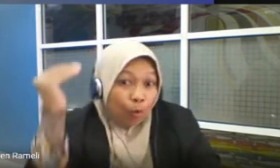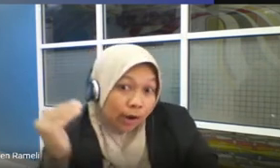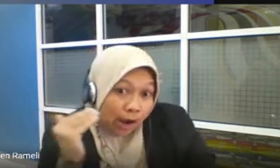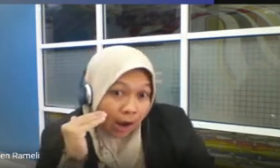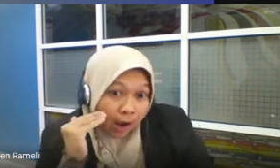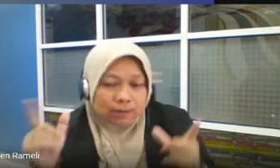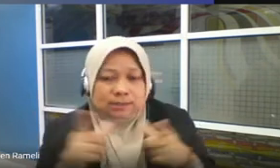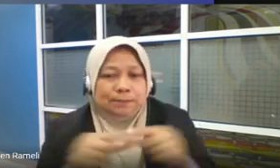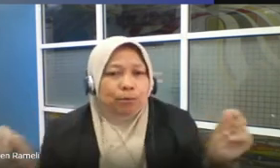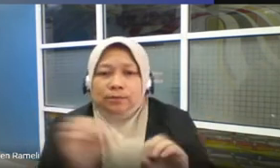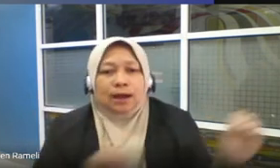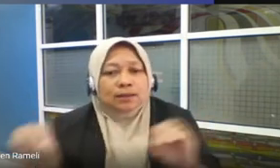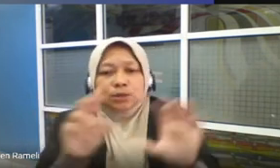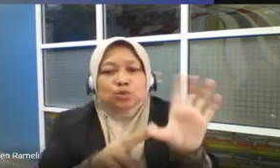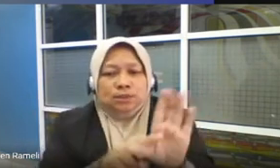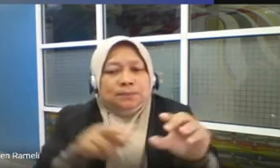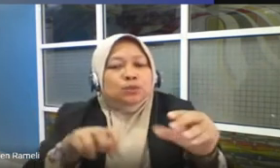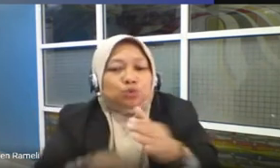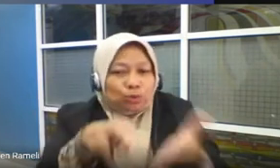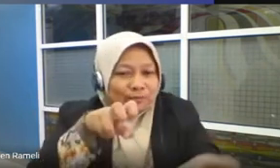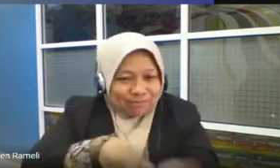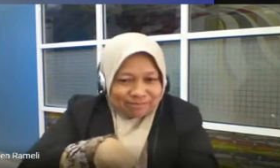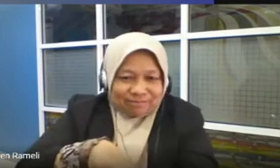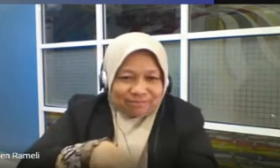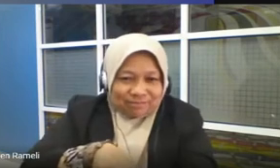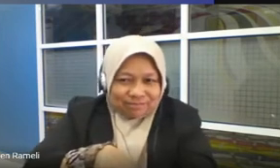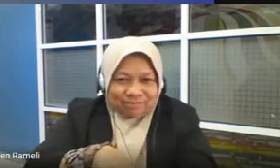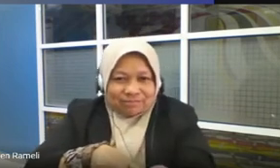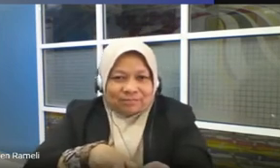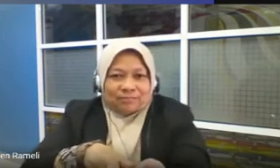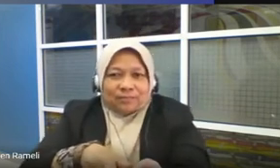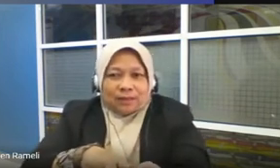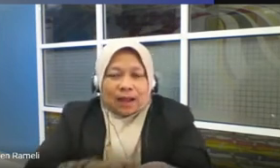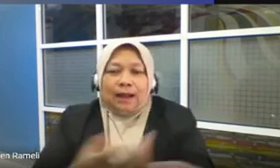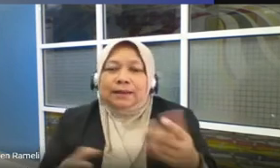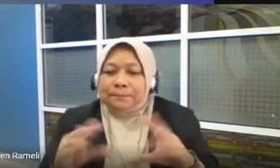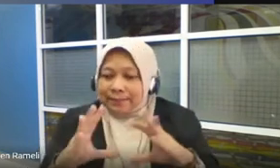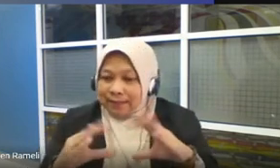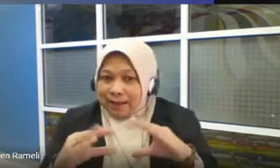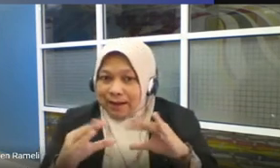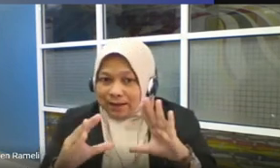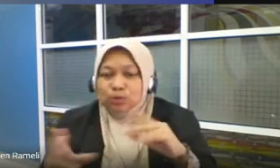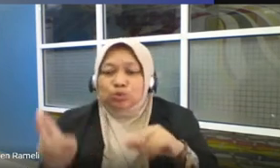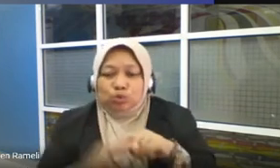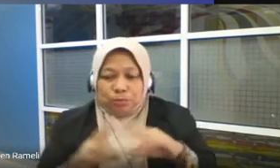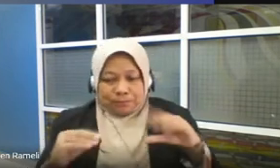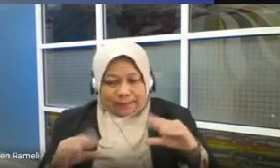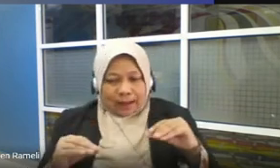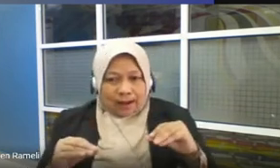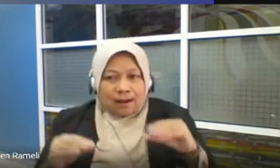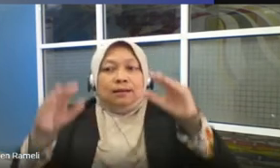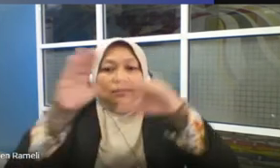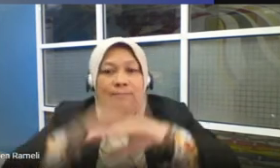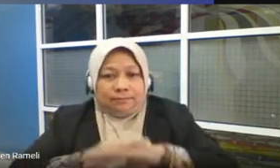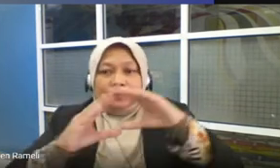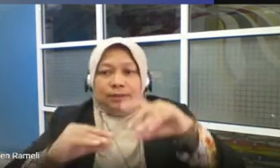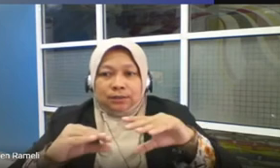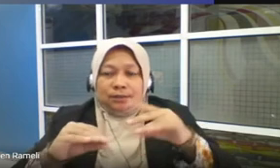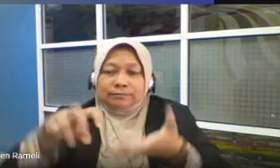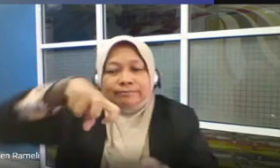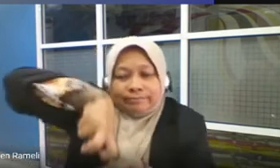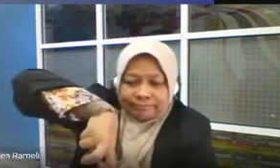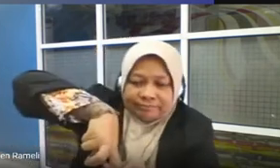Jepun, jadi mereka tak ada kerusi, meja makan mereka tak ada kerusi, mereka hanya ada bantal saja dan mereka duduk di atas bantal, duduk macam ni,